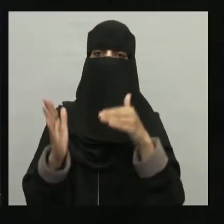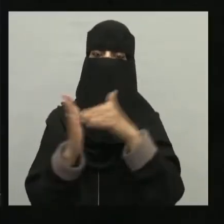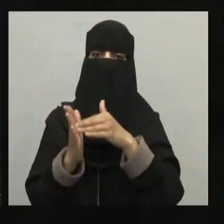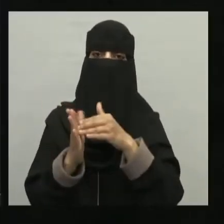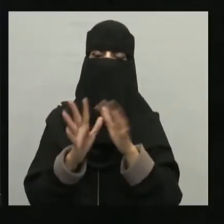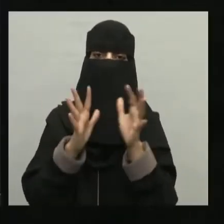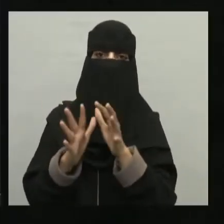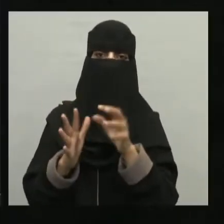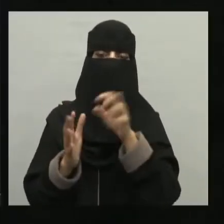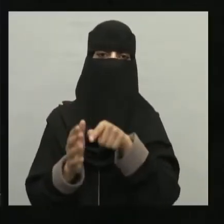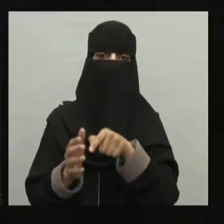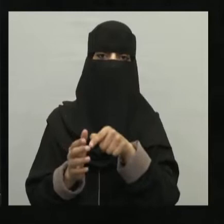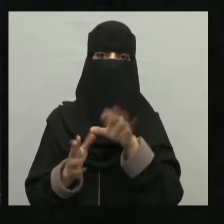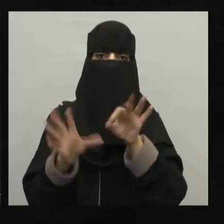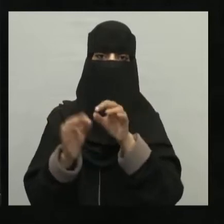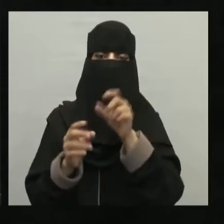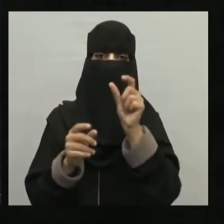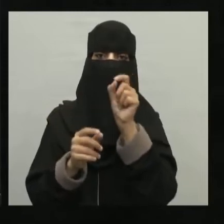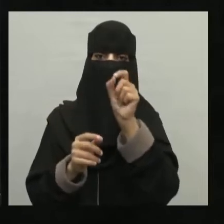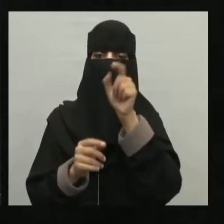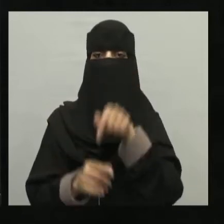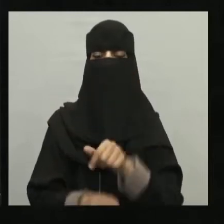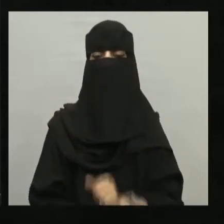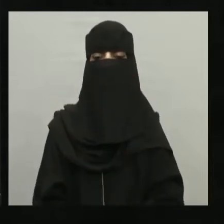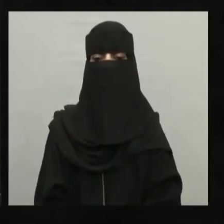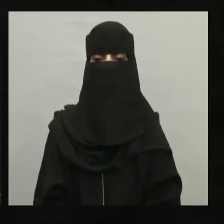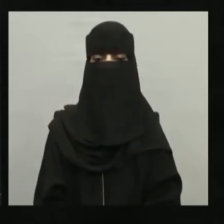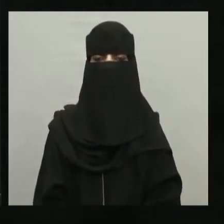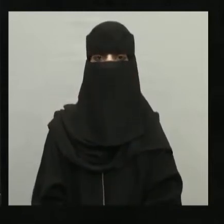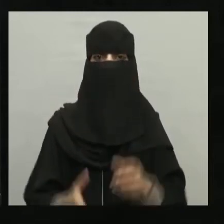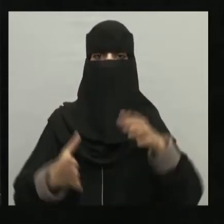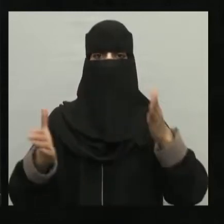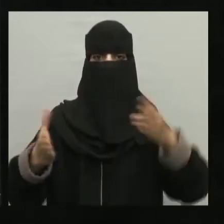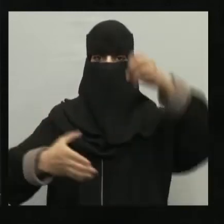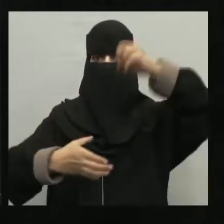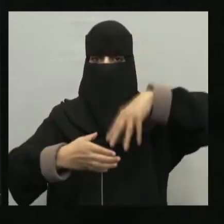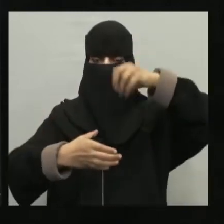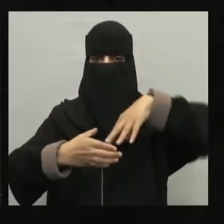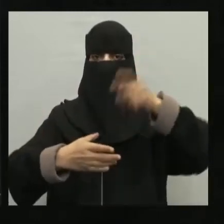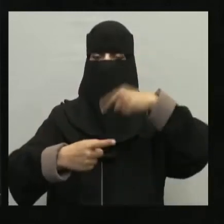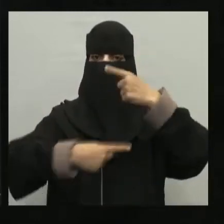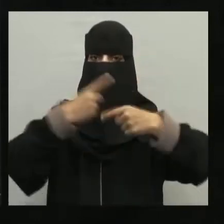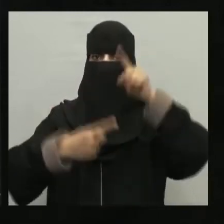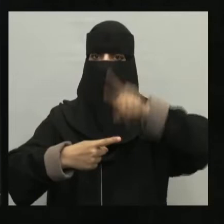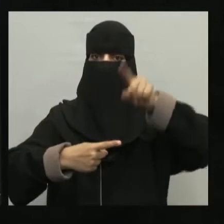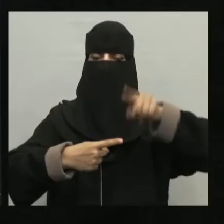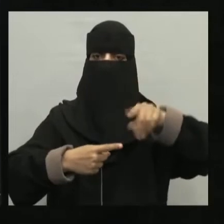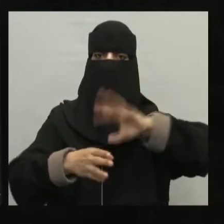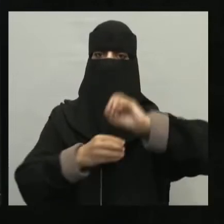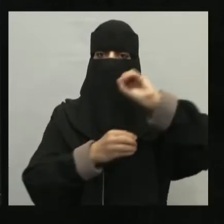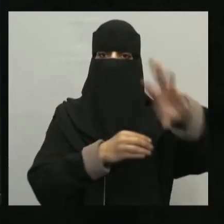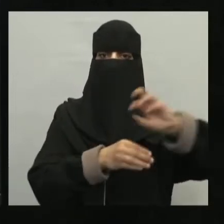لا تتكون لدينا بعض البكتيريا. سلة المهملات بشكل يومي